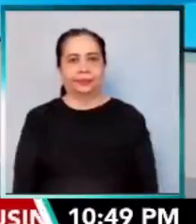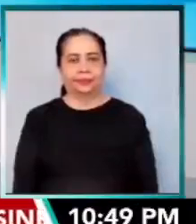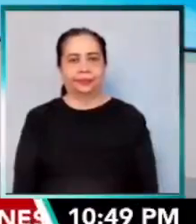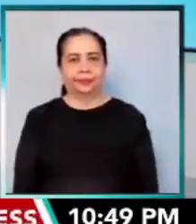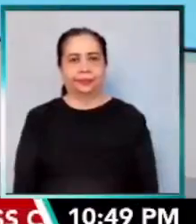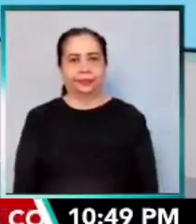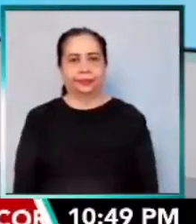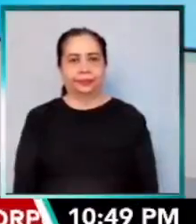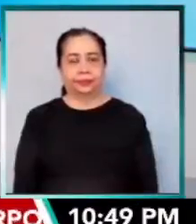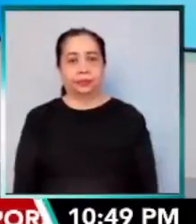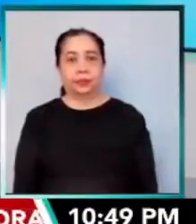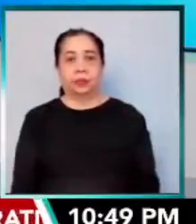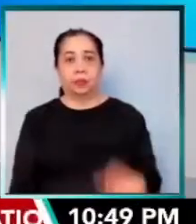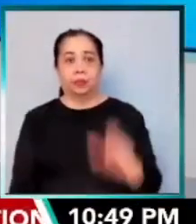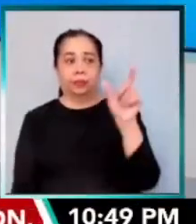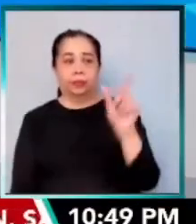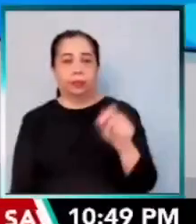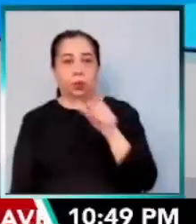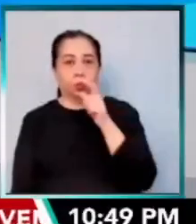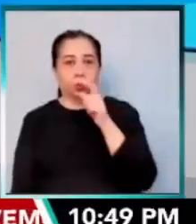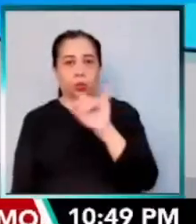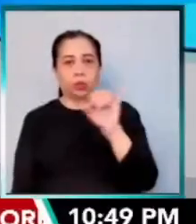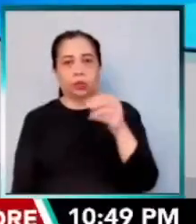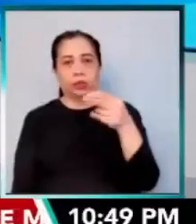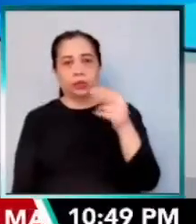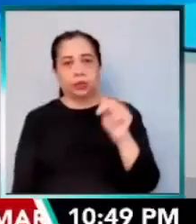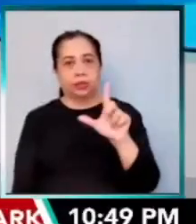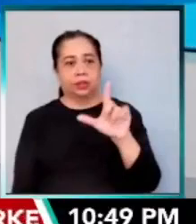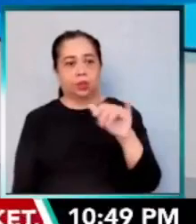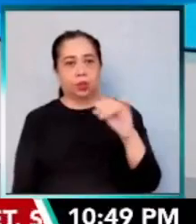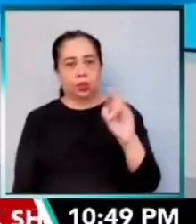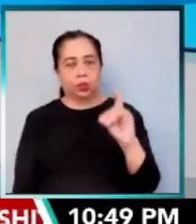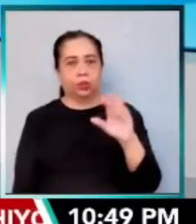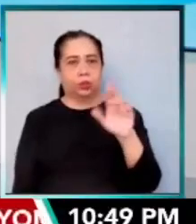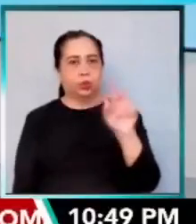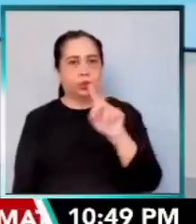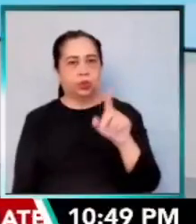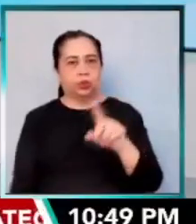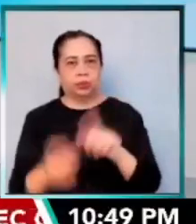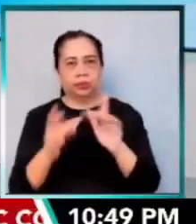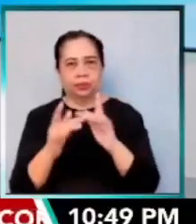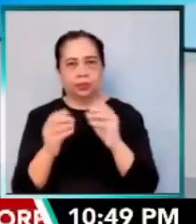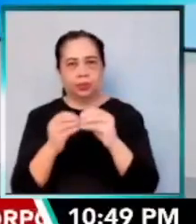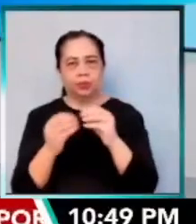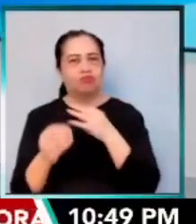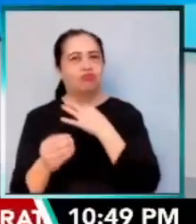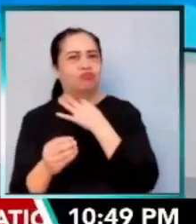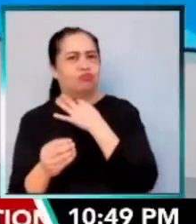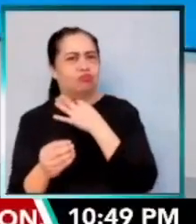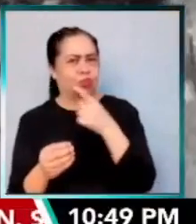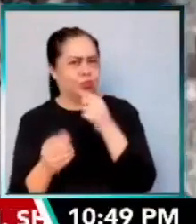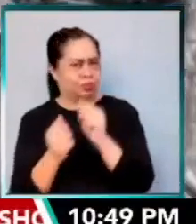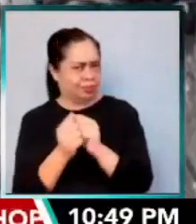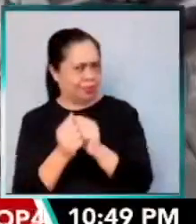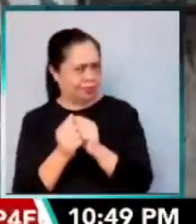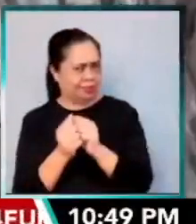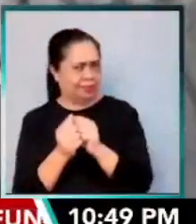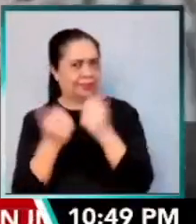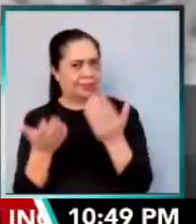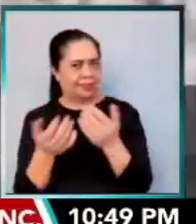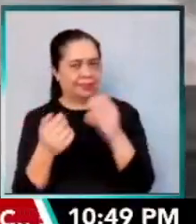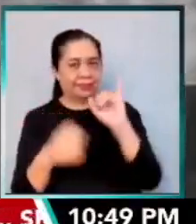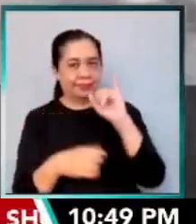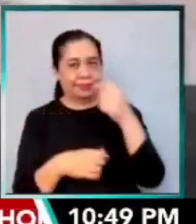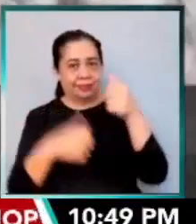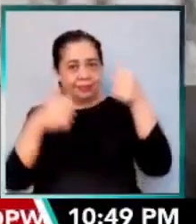Nasa Italy si John Lloyd Cruz para magbakasyon pero ang netizens mas naintriga sa kanyang kasama. Sa mga Instagram post